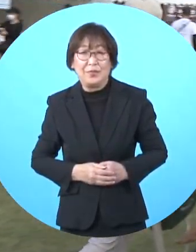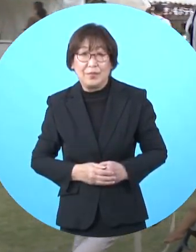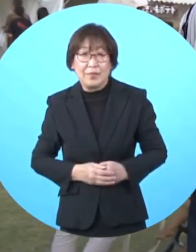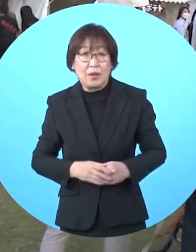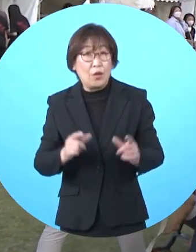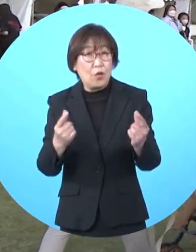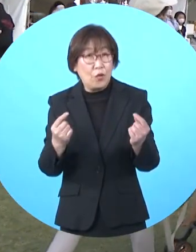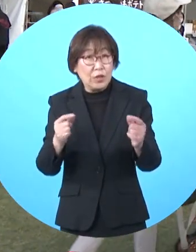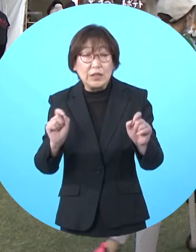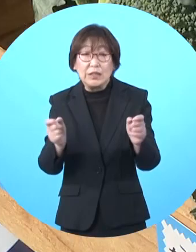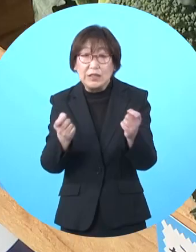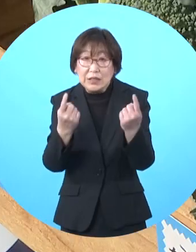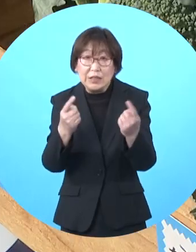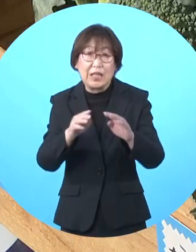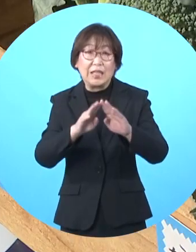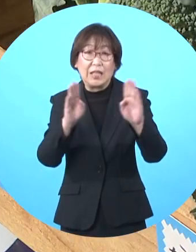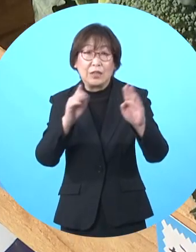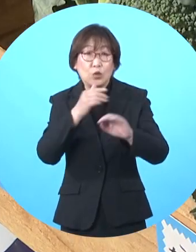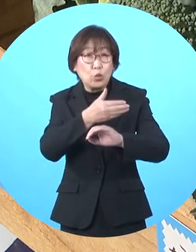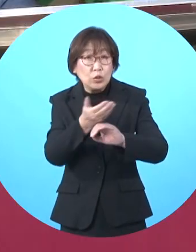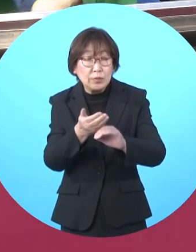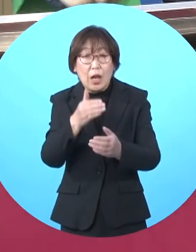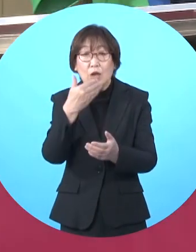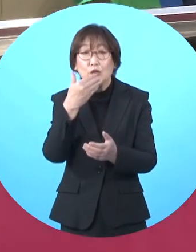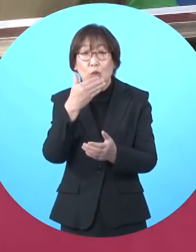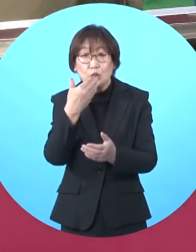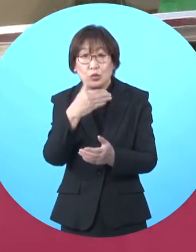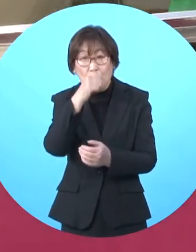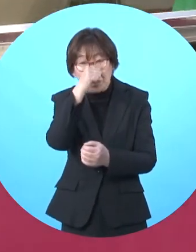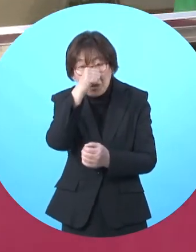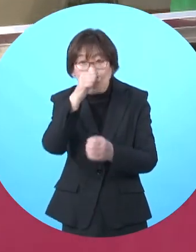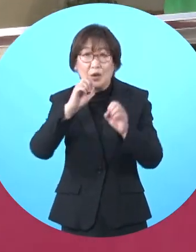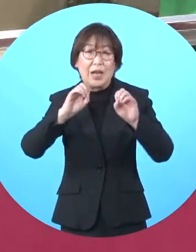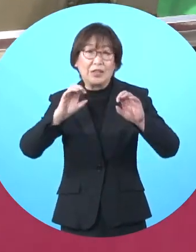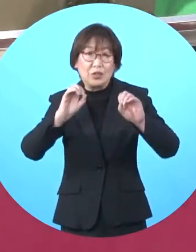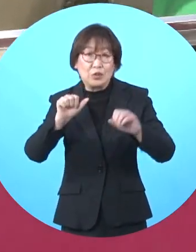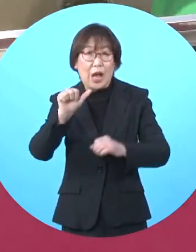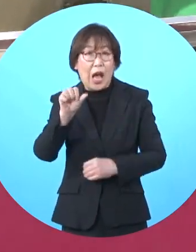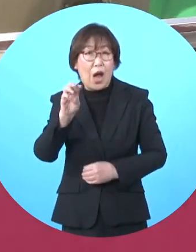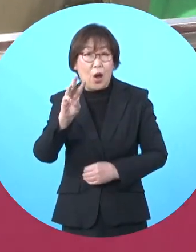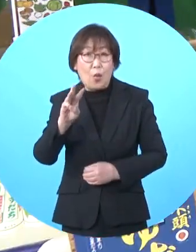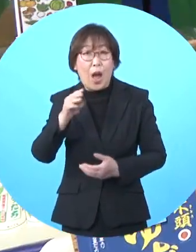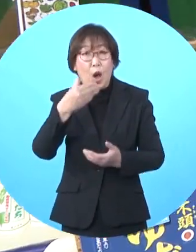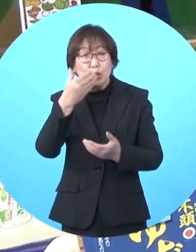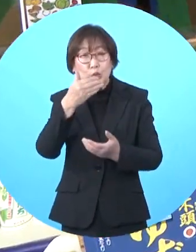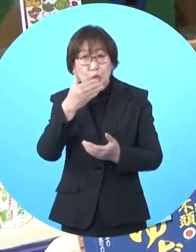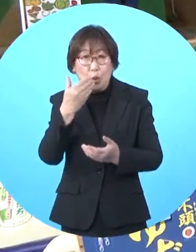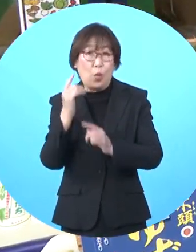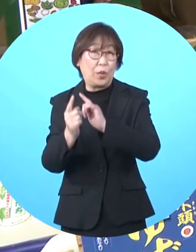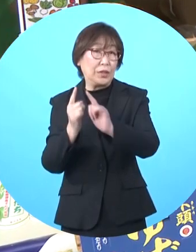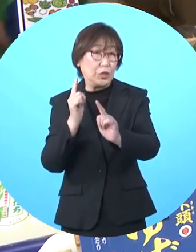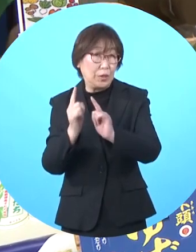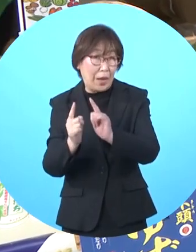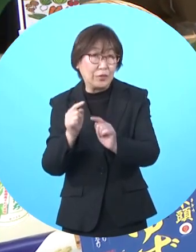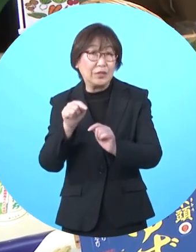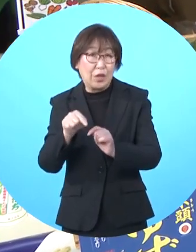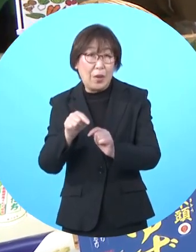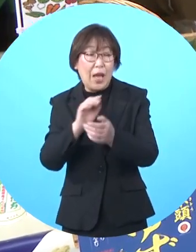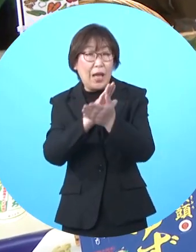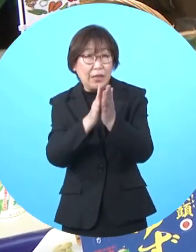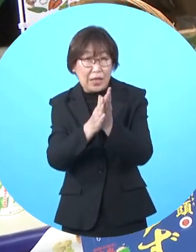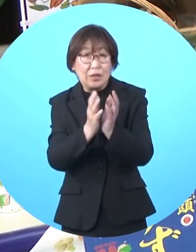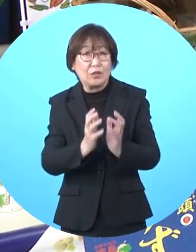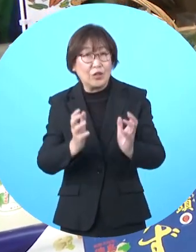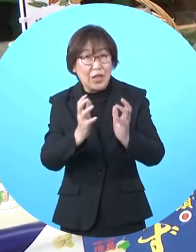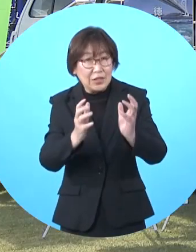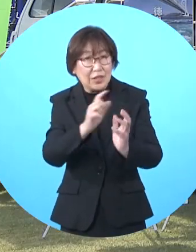同じ日に開催された徳島の食の魅力を発信するアワフードフェスティバルでは、県産農産物が販売